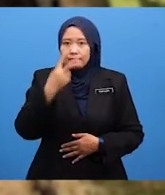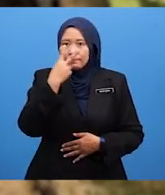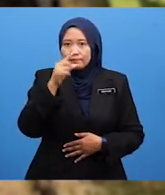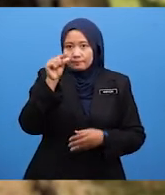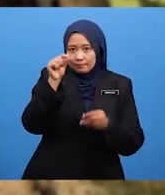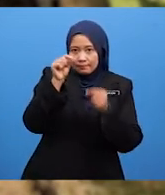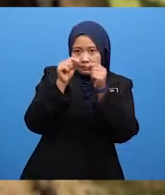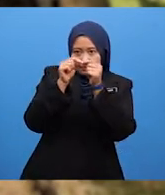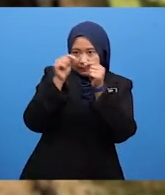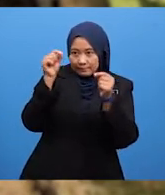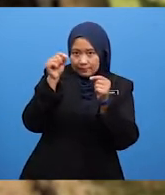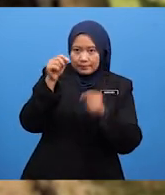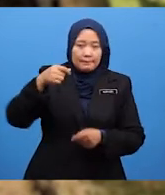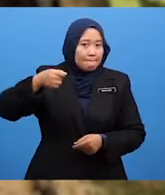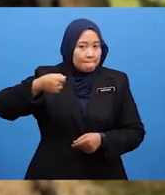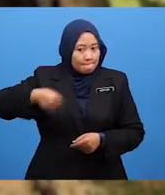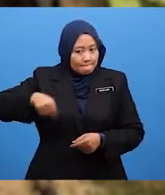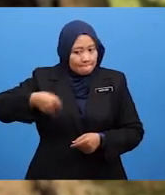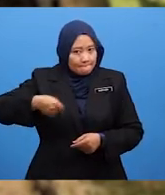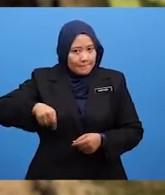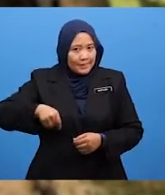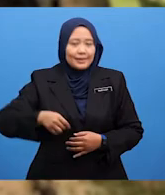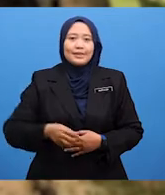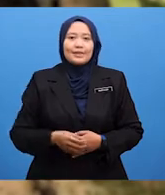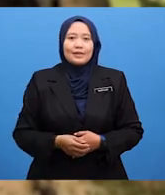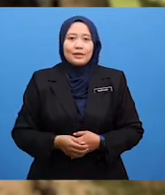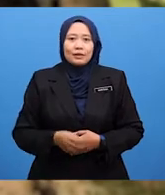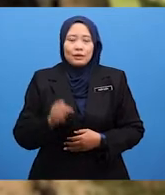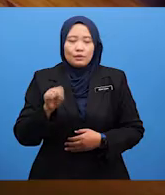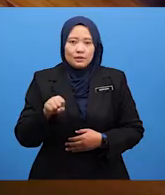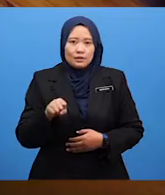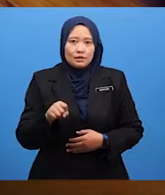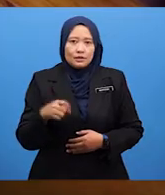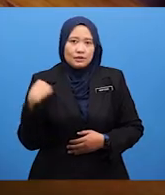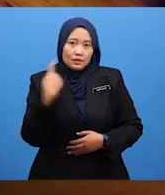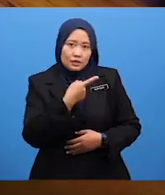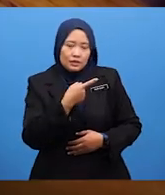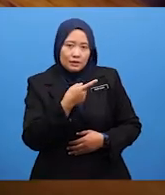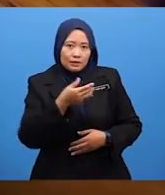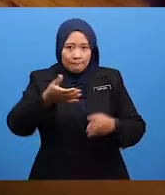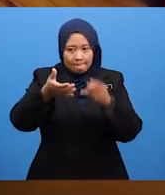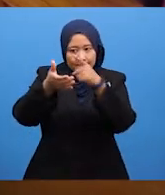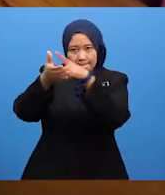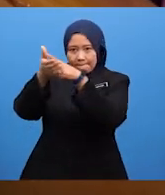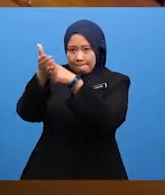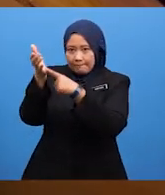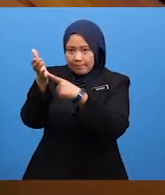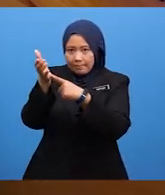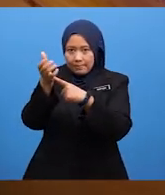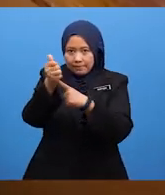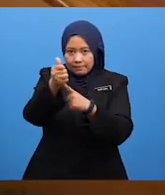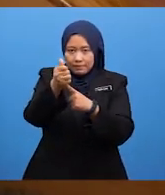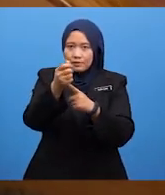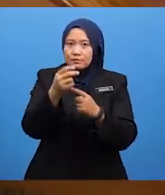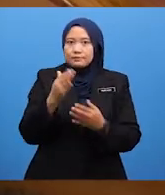berbentuk panjang seperti ini, kita akan pegang keseluruhan risha ini dalam tangan kita seperti